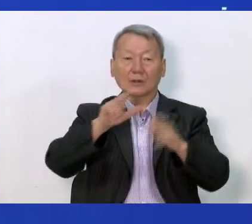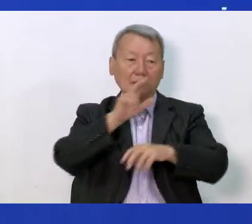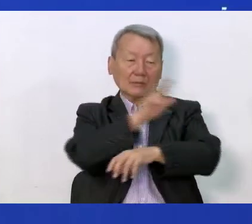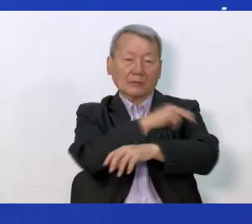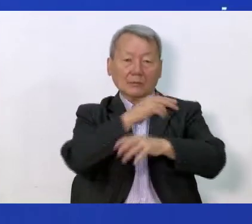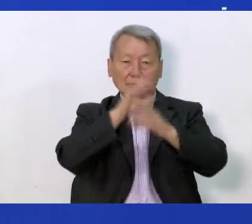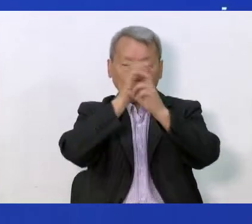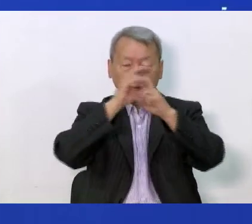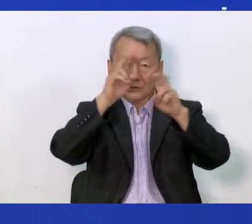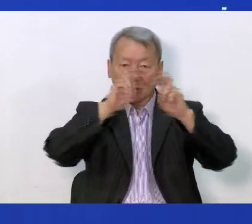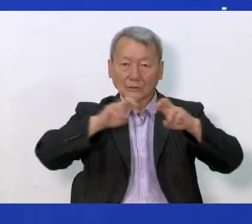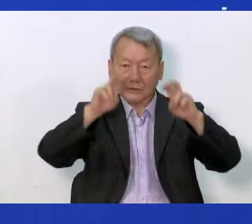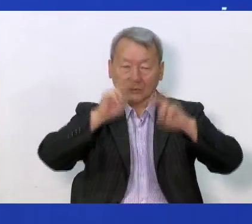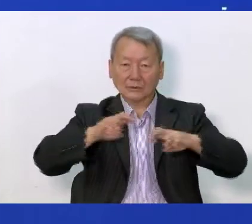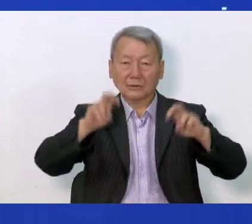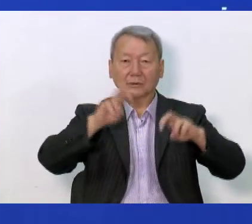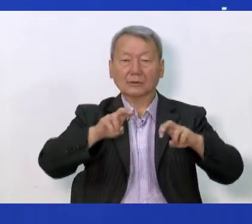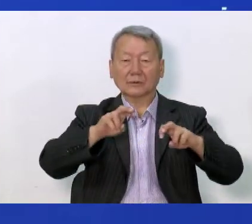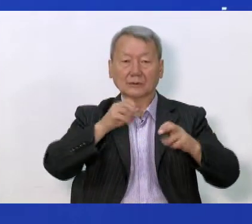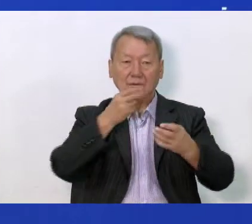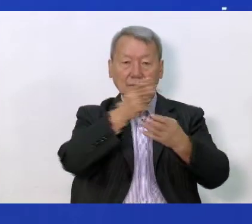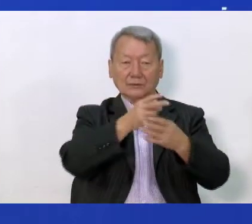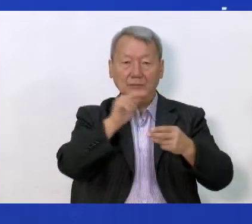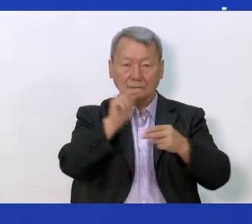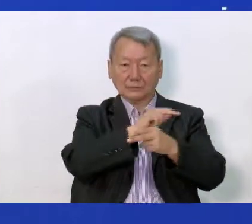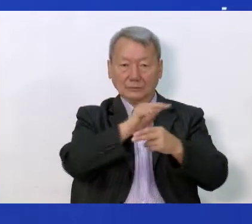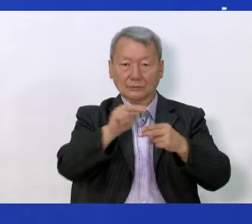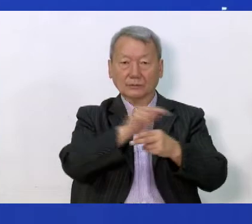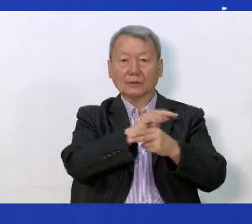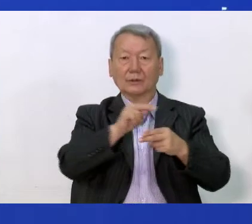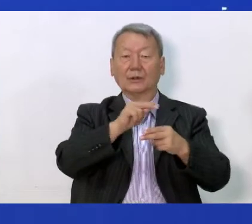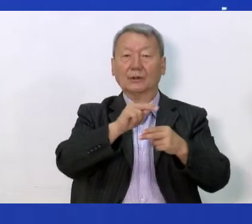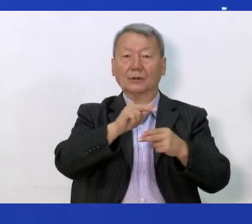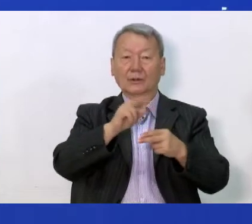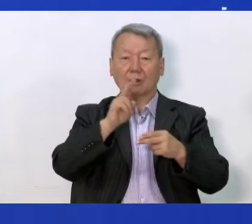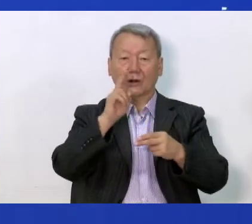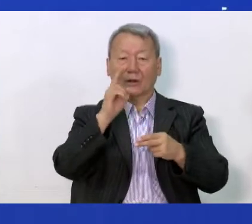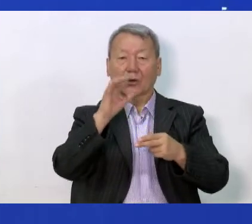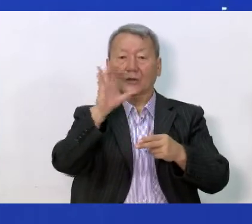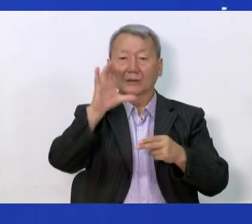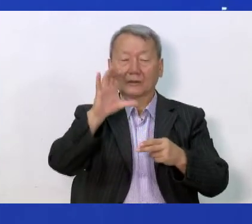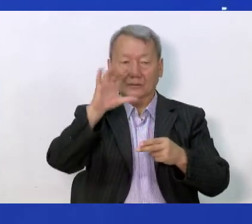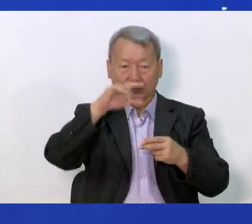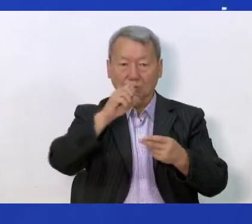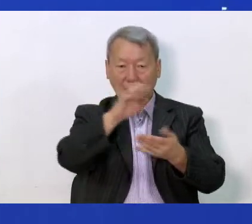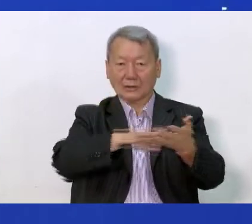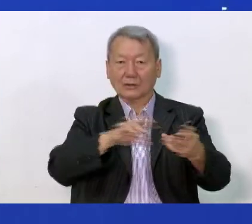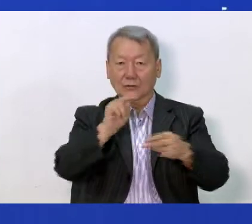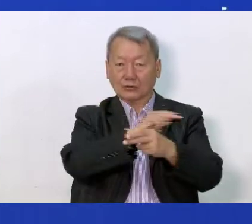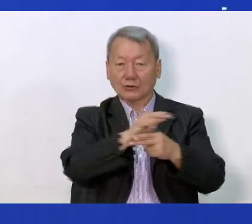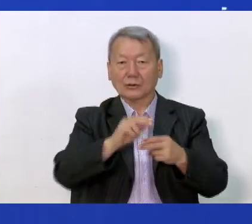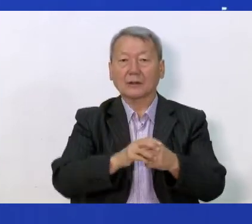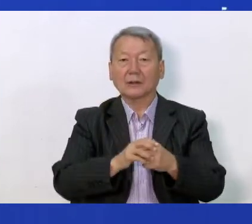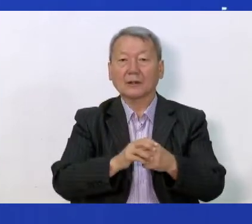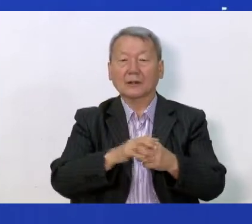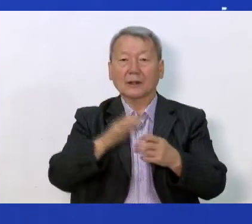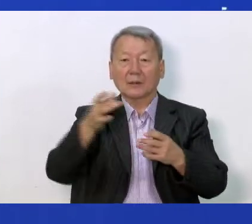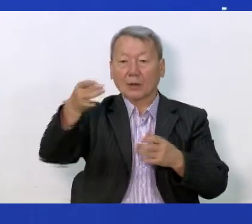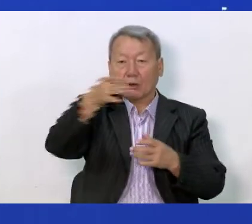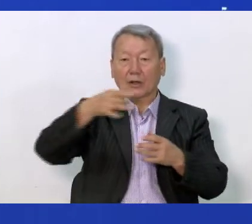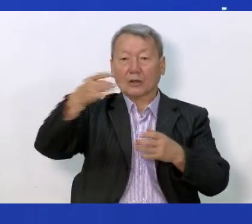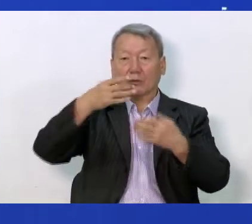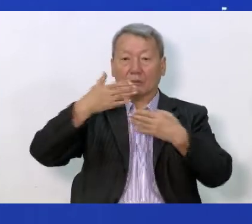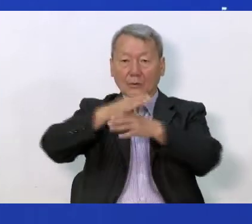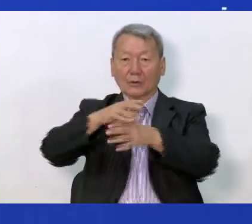клиникалык эпидемиологиялык жактан тастыкталган COVID-19 диагнозу менен дарыланып жатат. Региондор